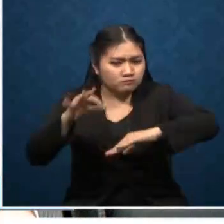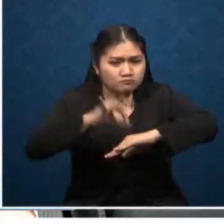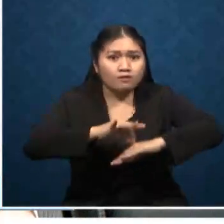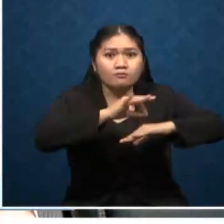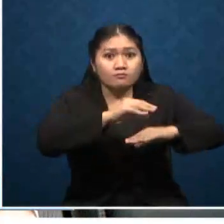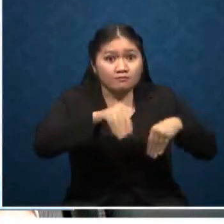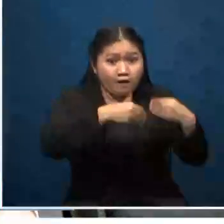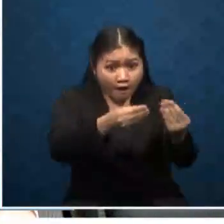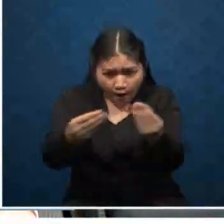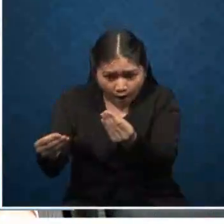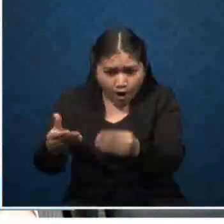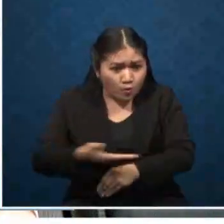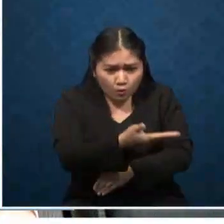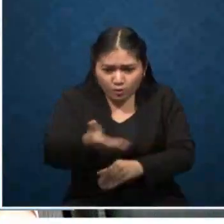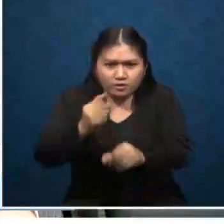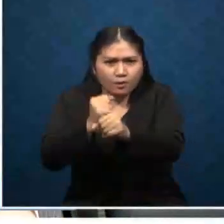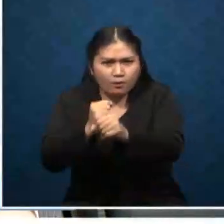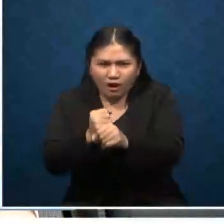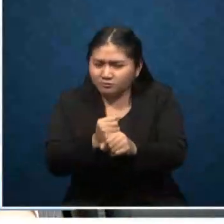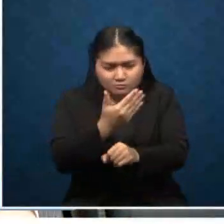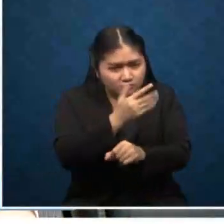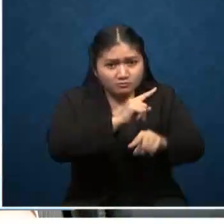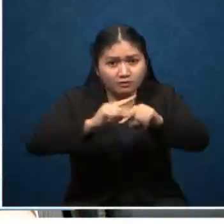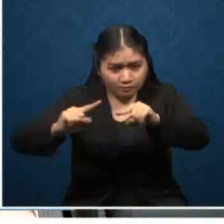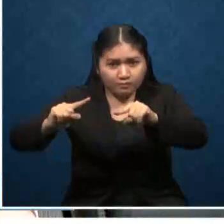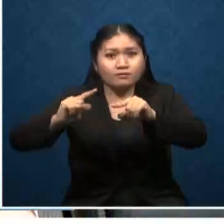กับบุคละกรนที่รุยงานด่านหน้าของพัยยาบาล